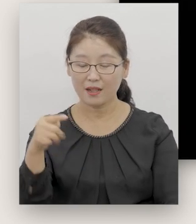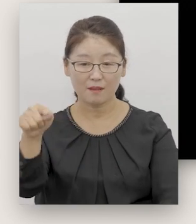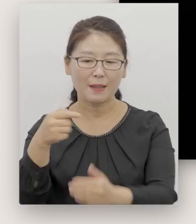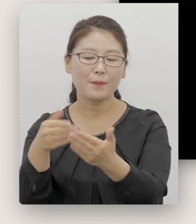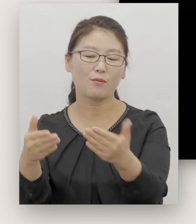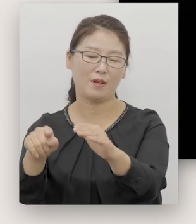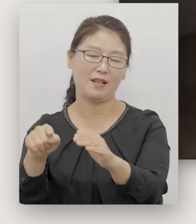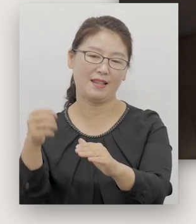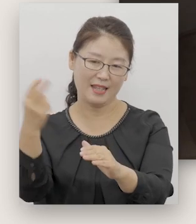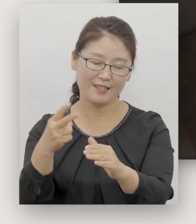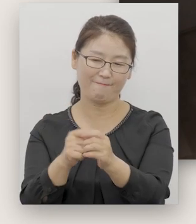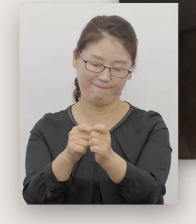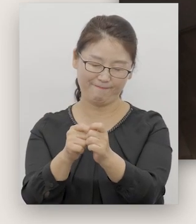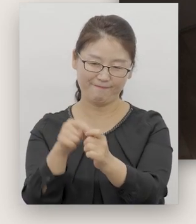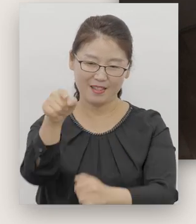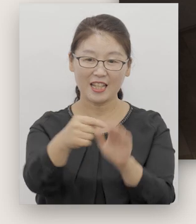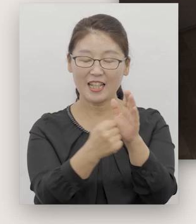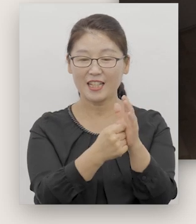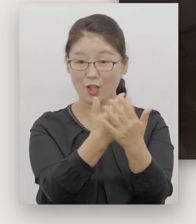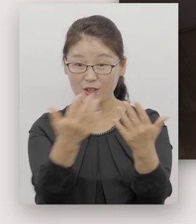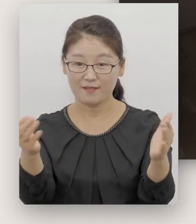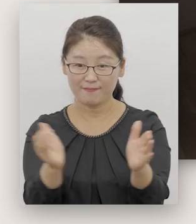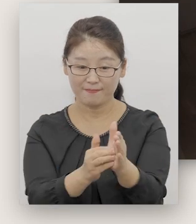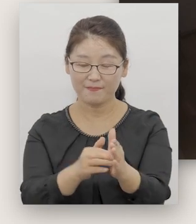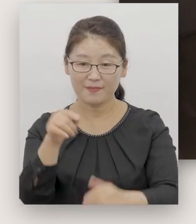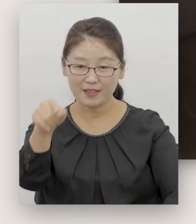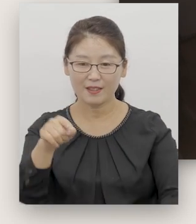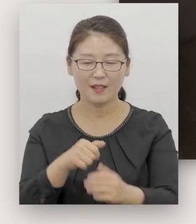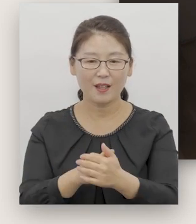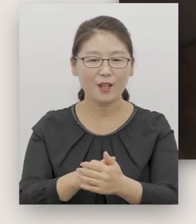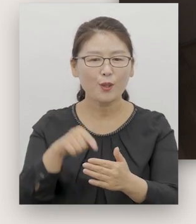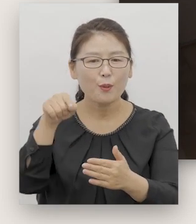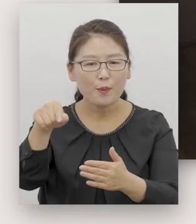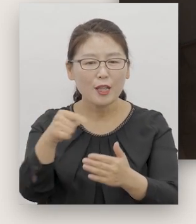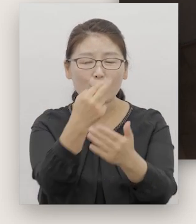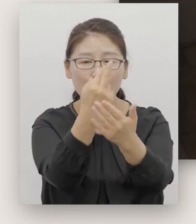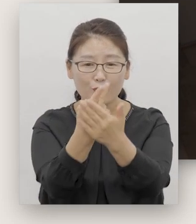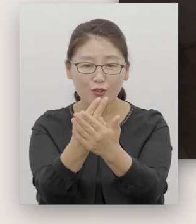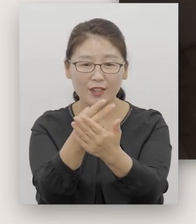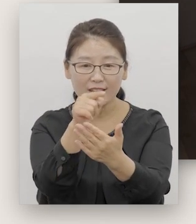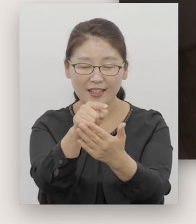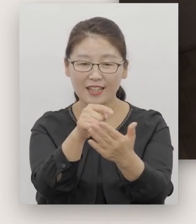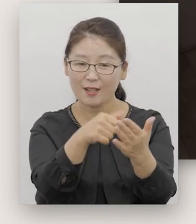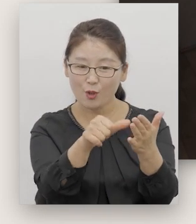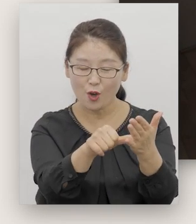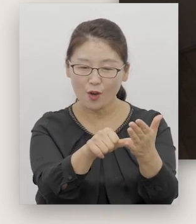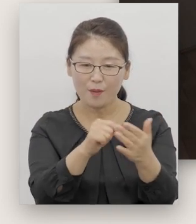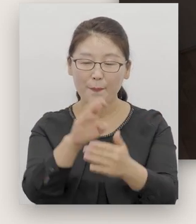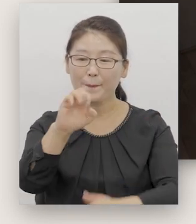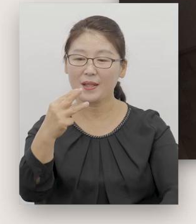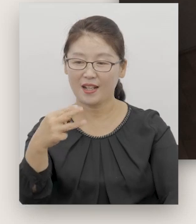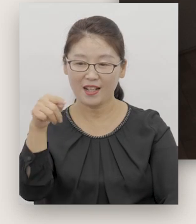여기서 보여주기 위해서 필라델피아 미술관에 있는 그 크기와 똑같은 그 프레임으로 저희가 이 영상